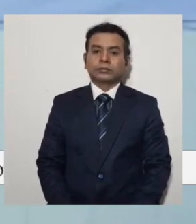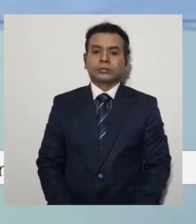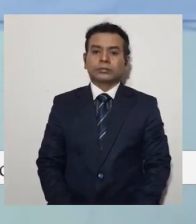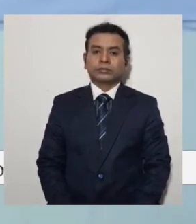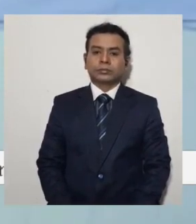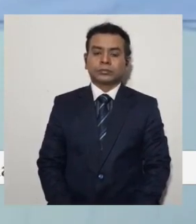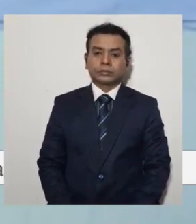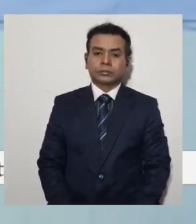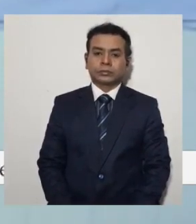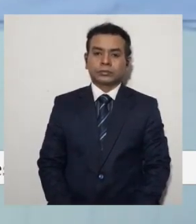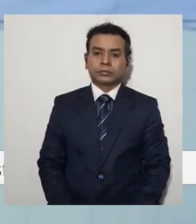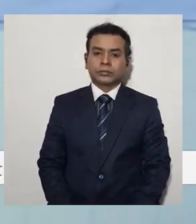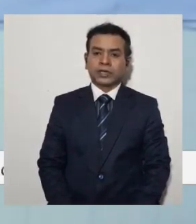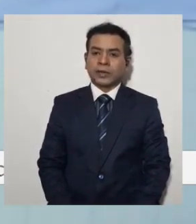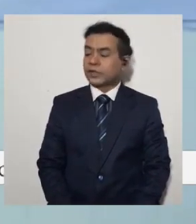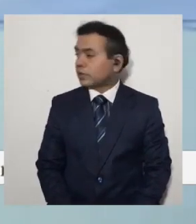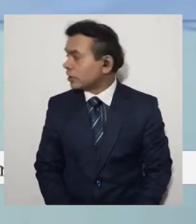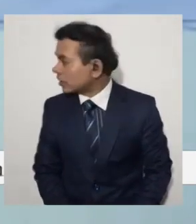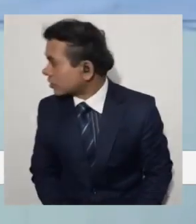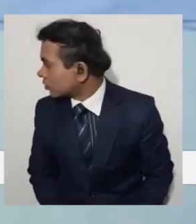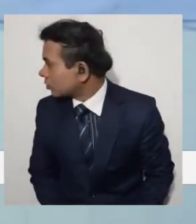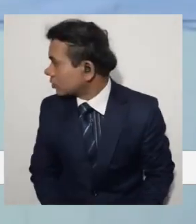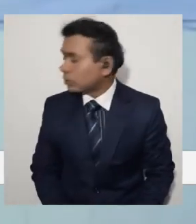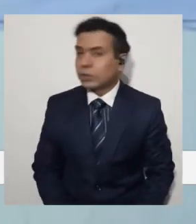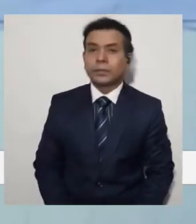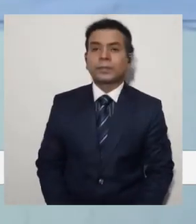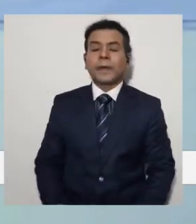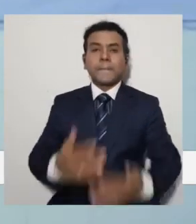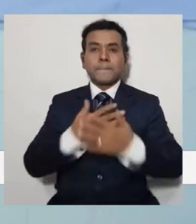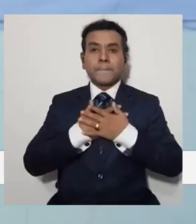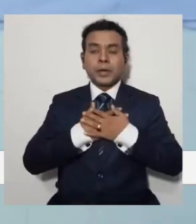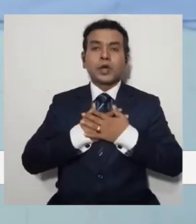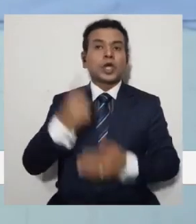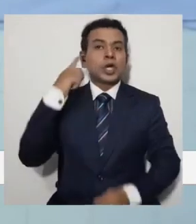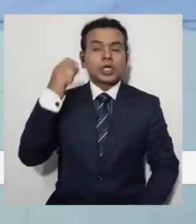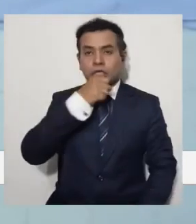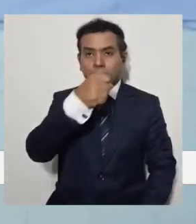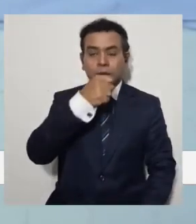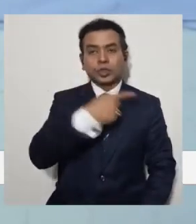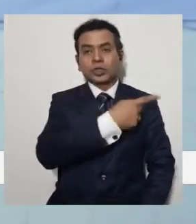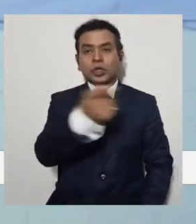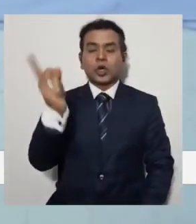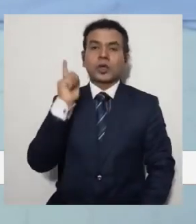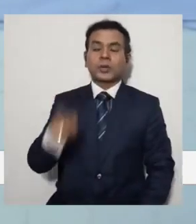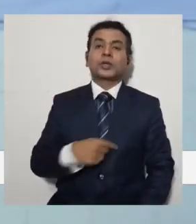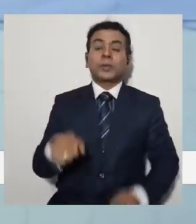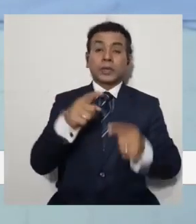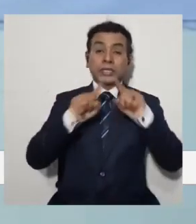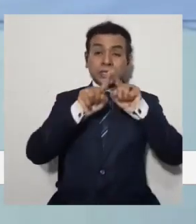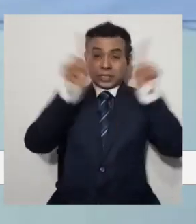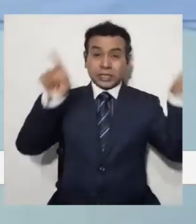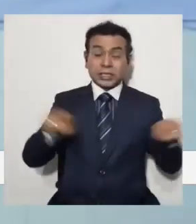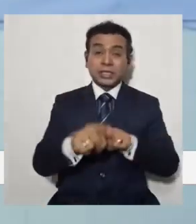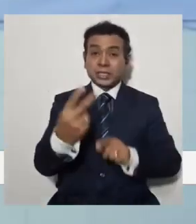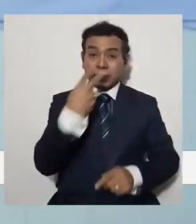প্রিয় সাংবাদিক ভাই ও বোনেরা, সম্মানিত দর্শক শ্রোতাবৃন্দ, সম্মানিত প্রিয় দেশবাসী, প্রবাসী